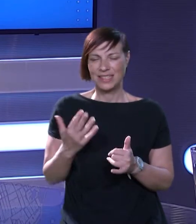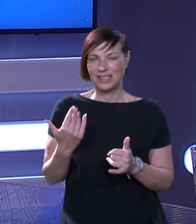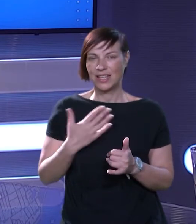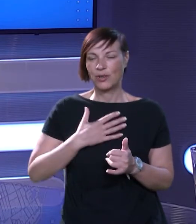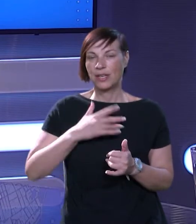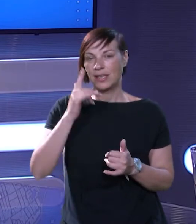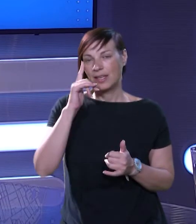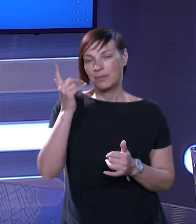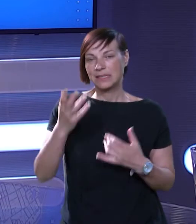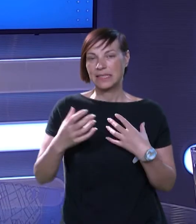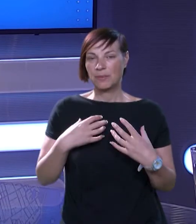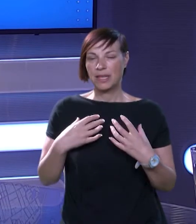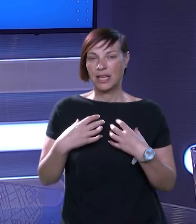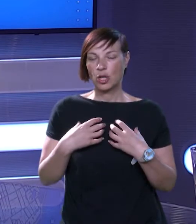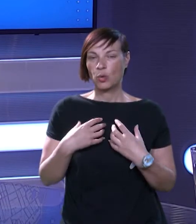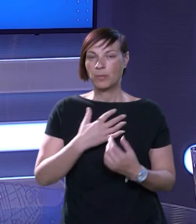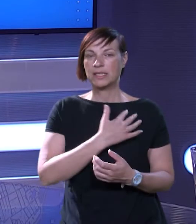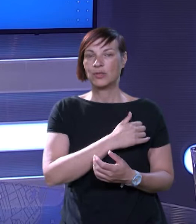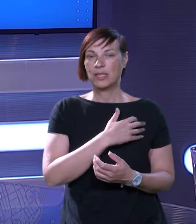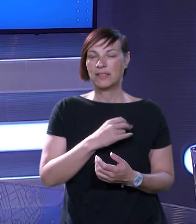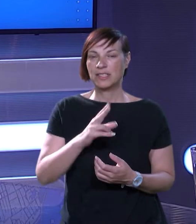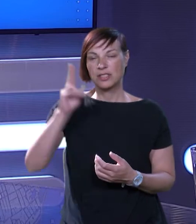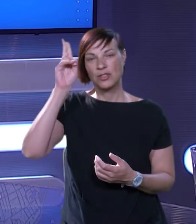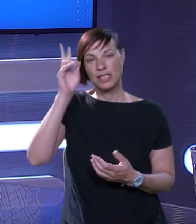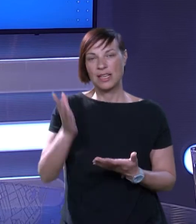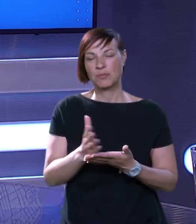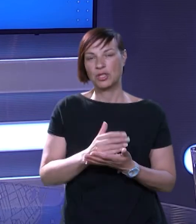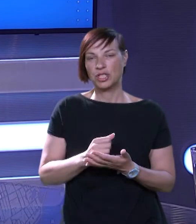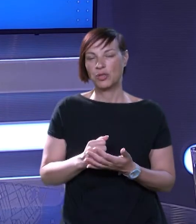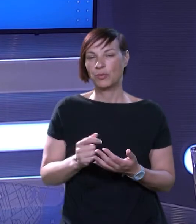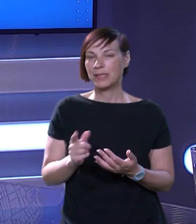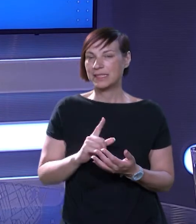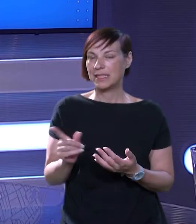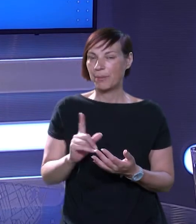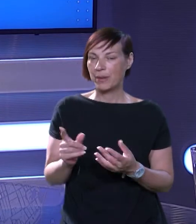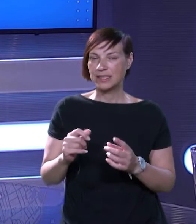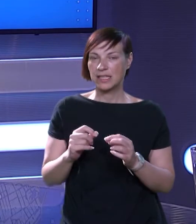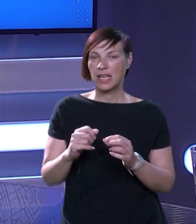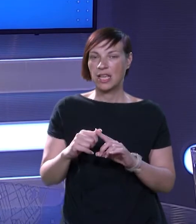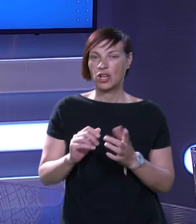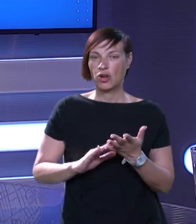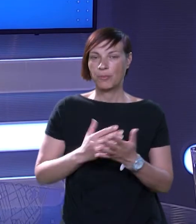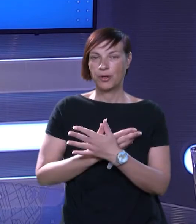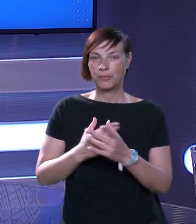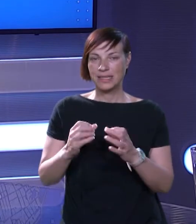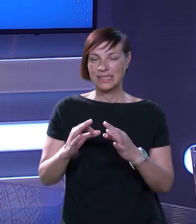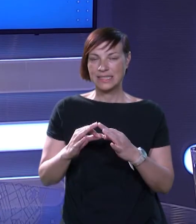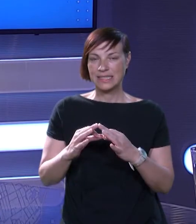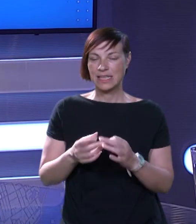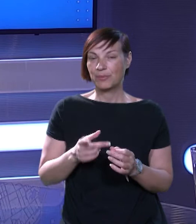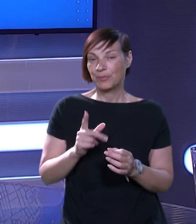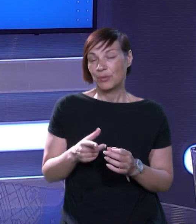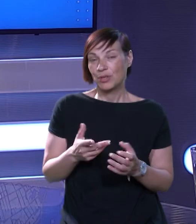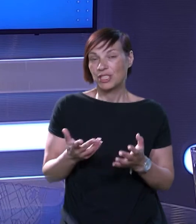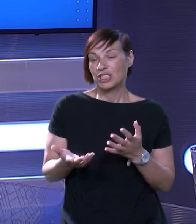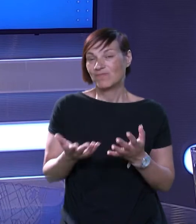tako. Mislim, ja mislim da glumac u Hrvatskoj ne može uspjeti ako je bez kompromisa. Mislim da ne može napraviti ništa. Ti